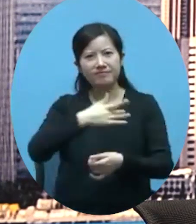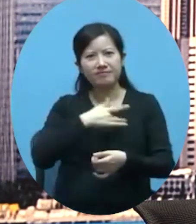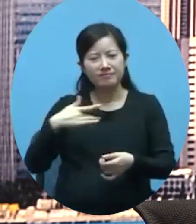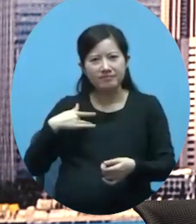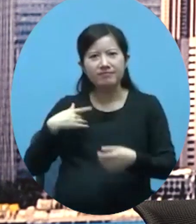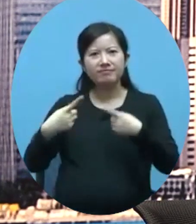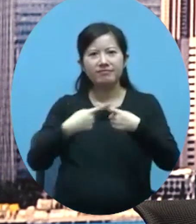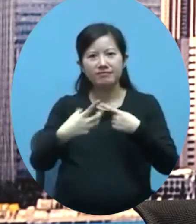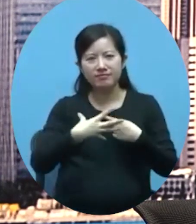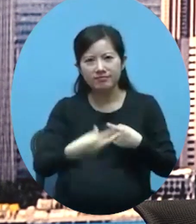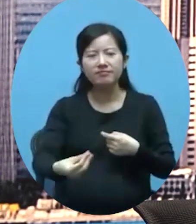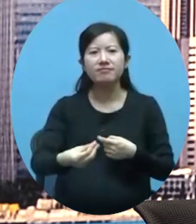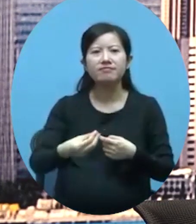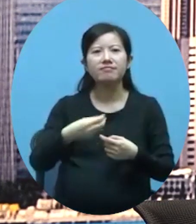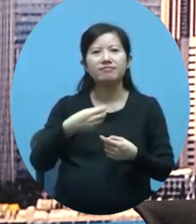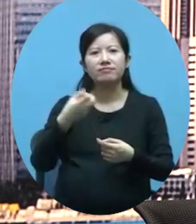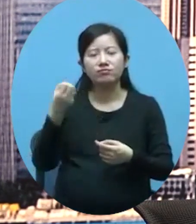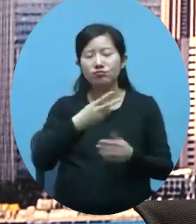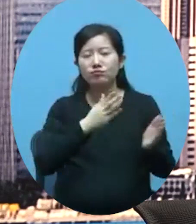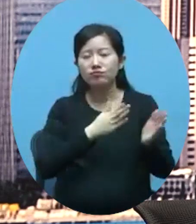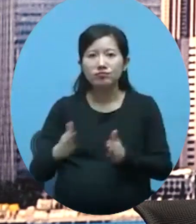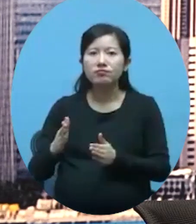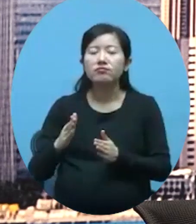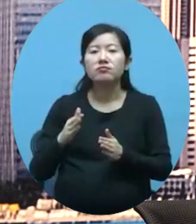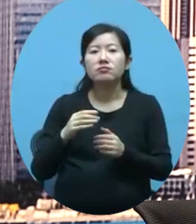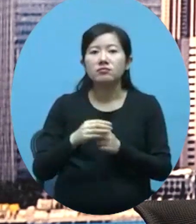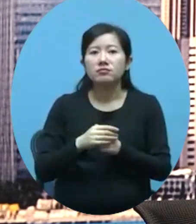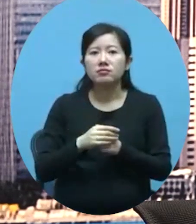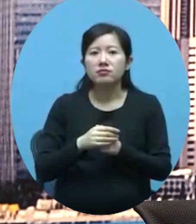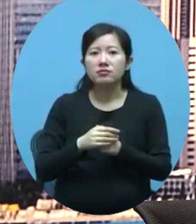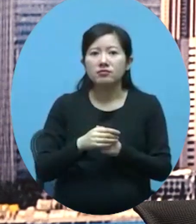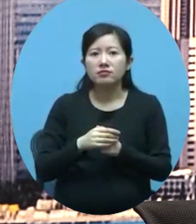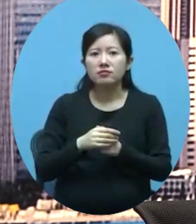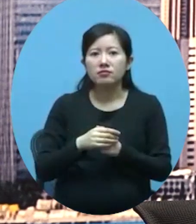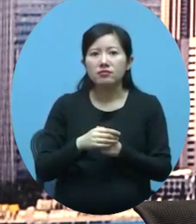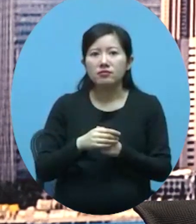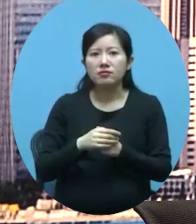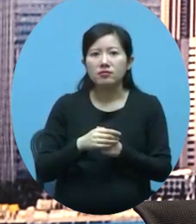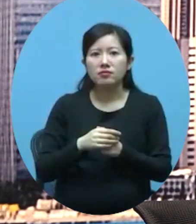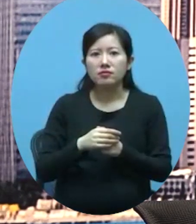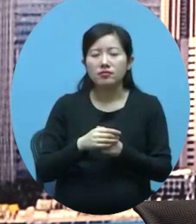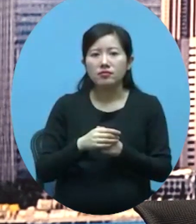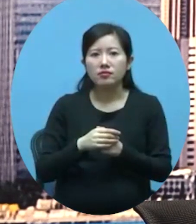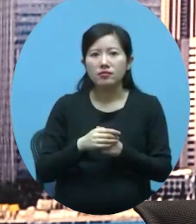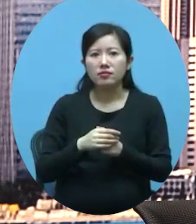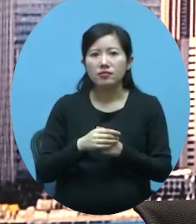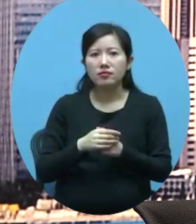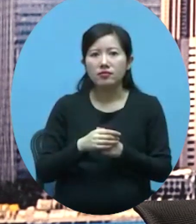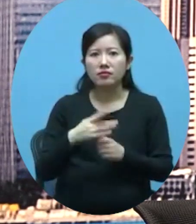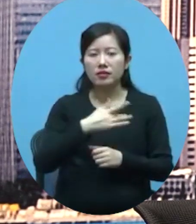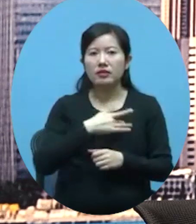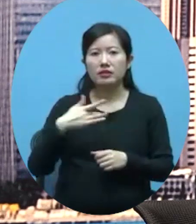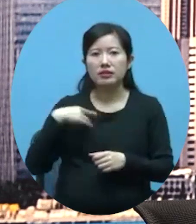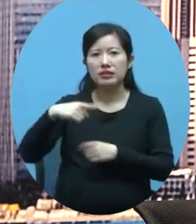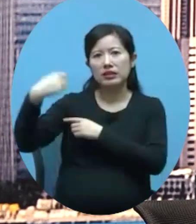肺部的X缸亦都会安排肺部功能